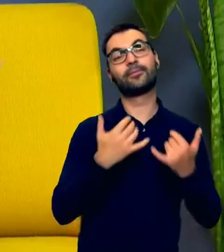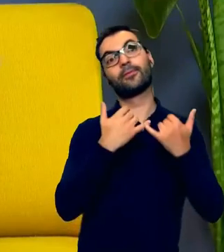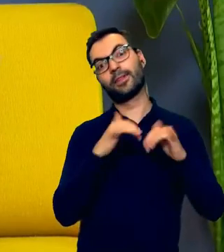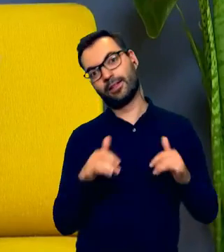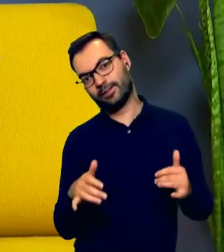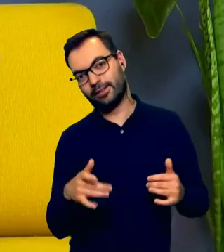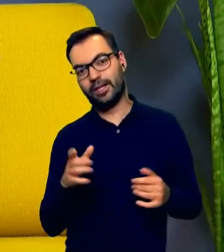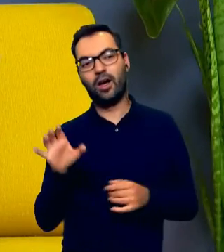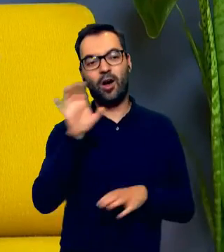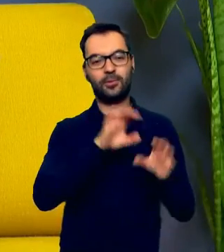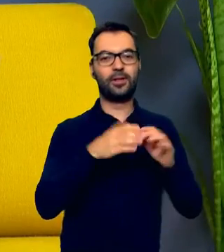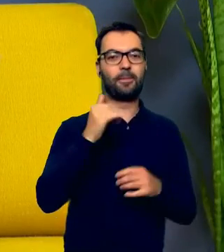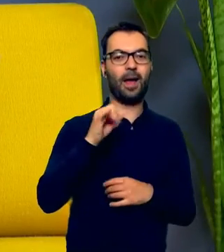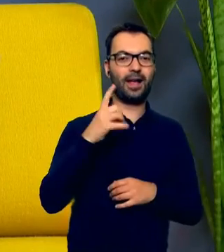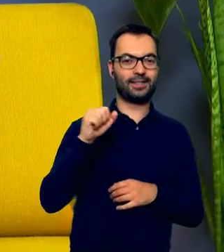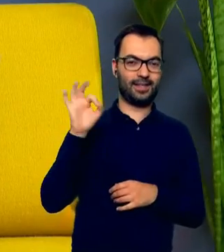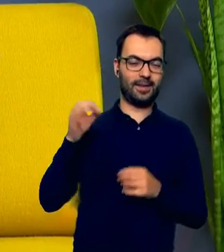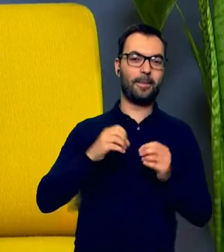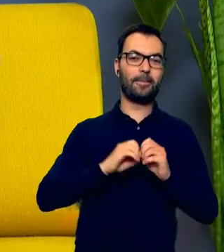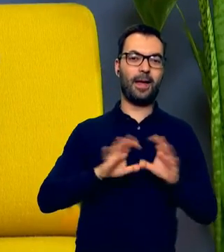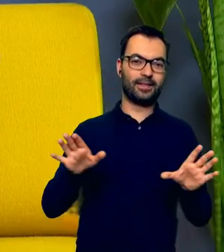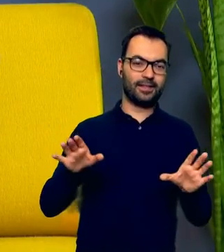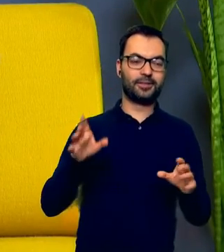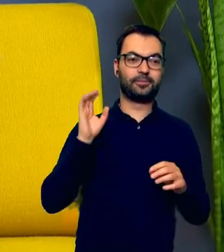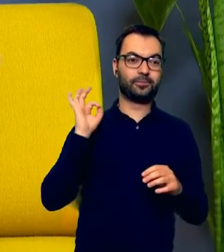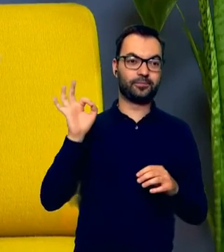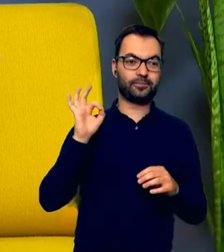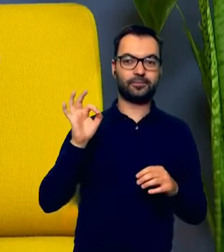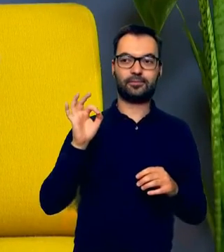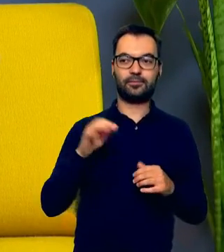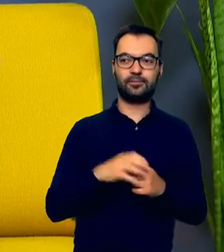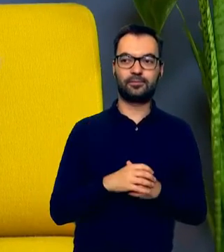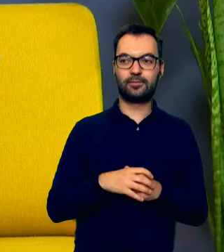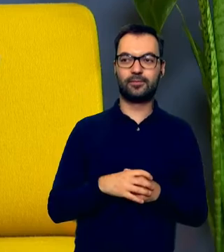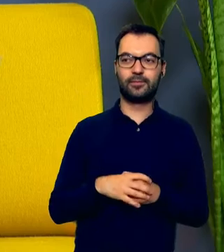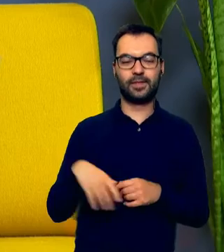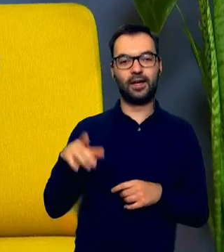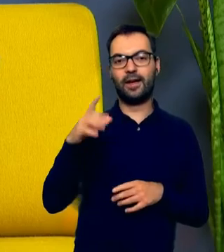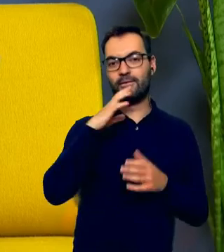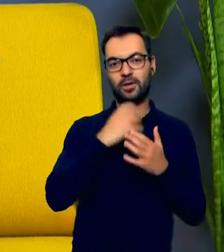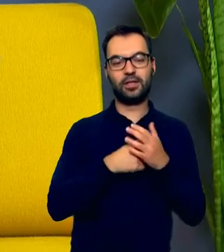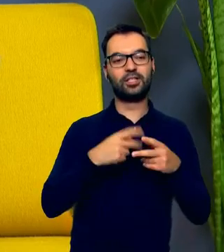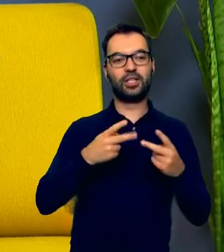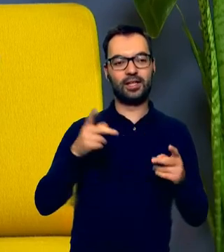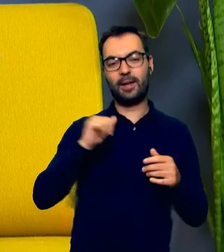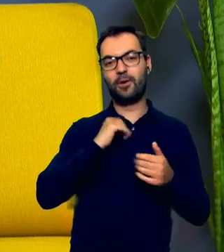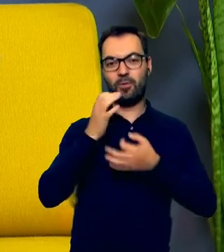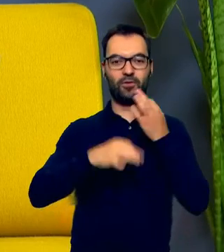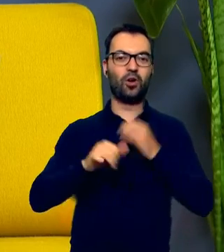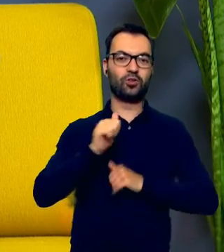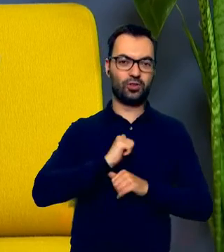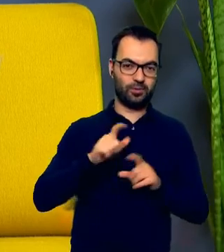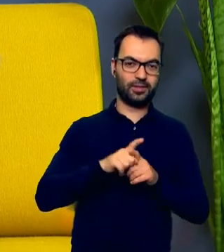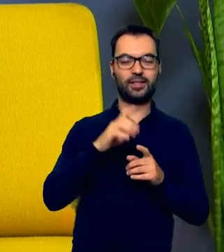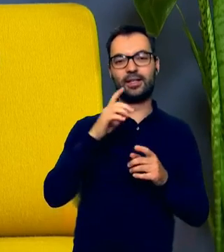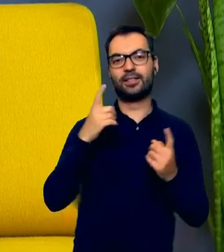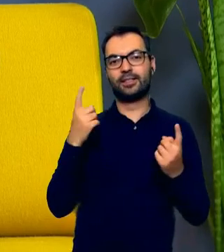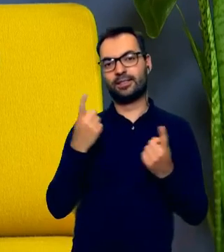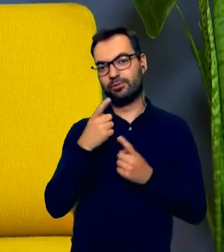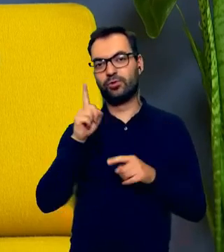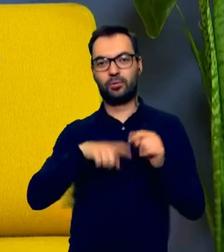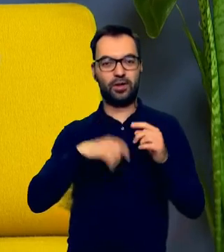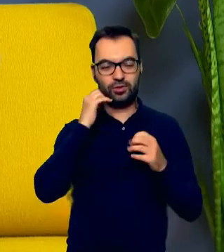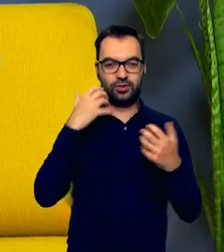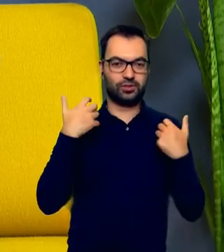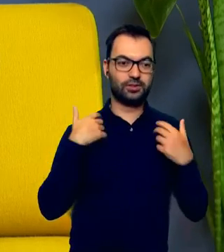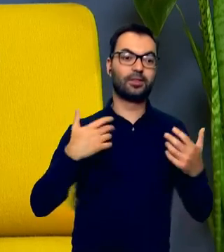Inaczej, obserwując Magdę w mediach społecznościowych, wiem, że ona swój oko reporterskie wykorzystuje też do opowiadania o sobie i o sytuacjach z dnia codziennego,